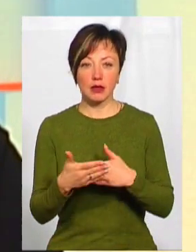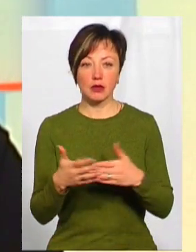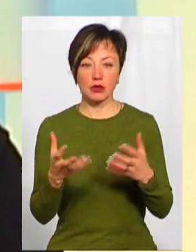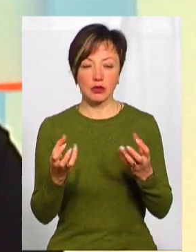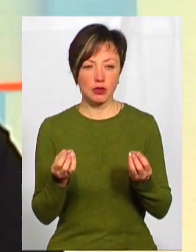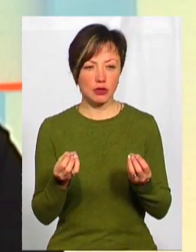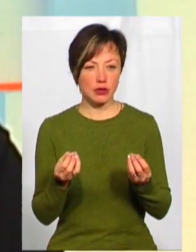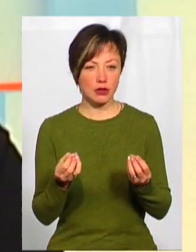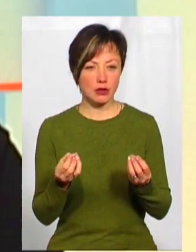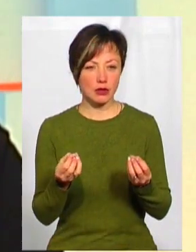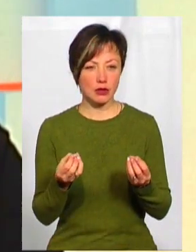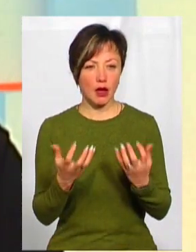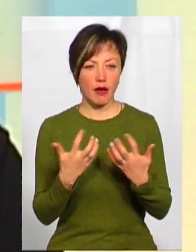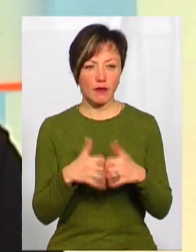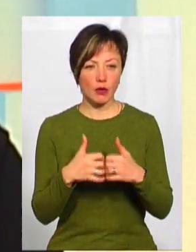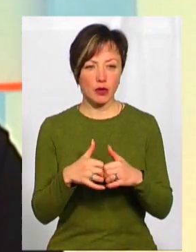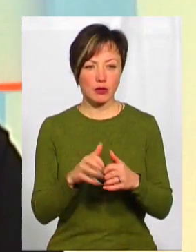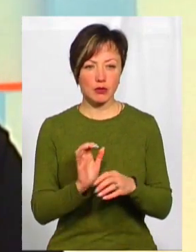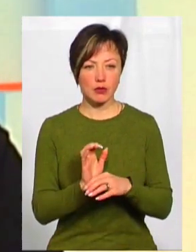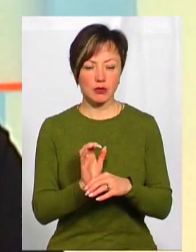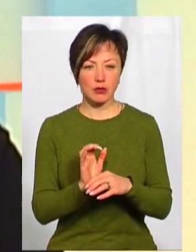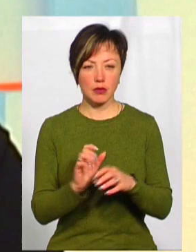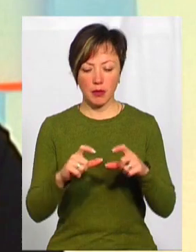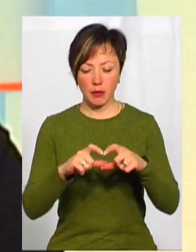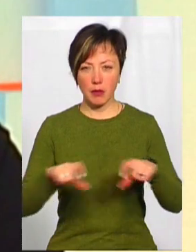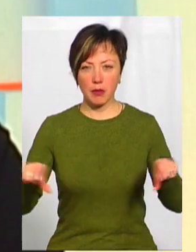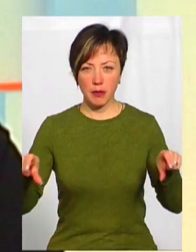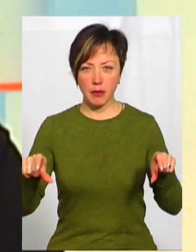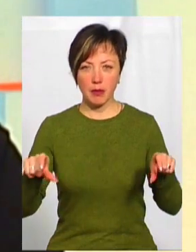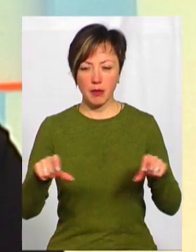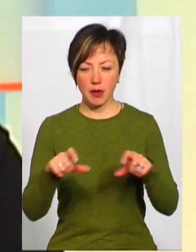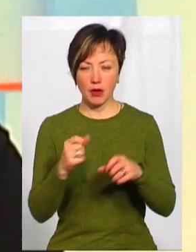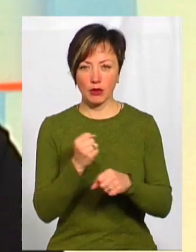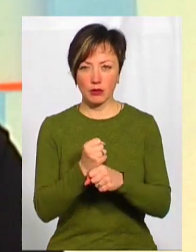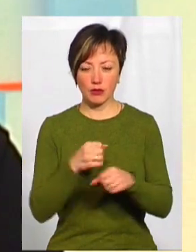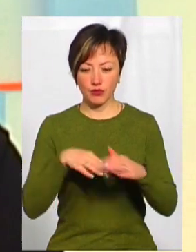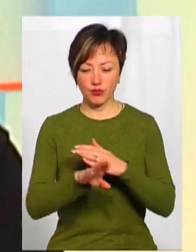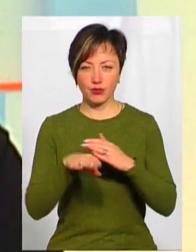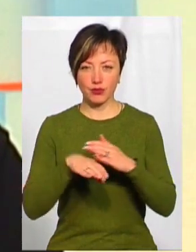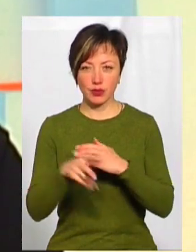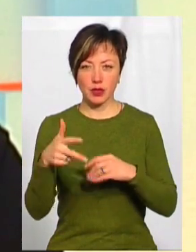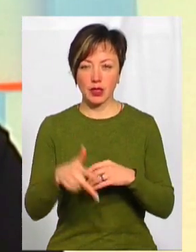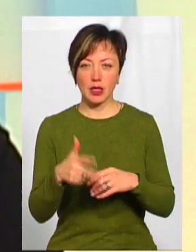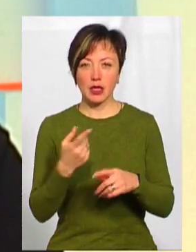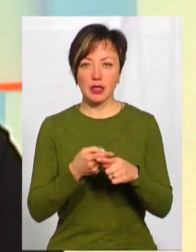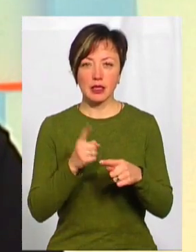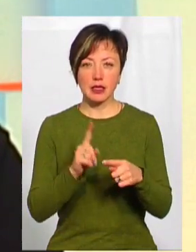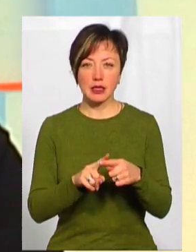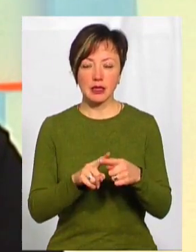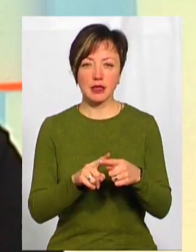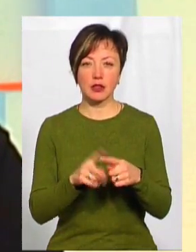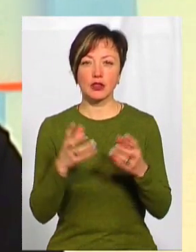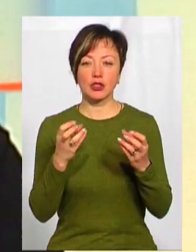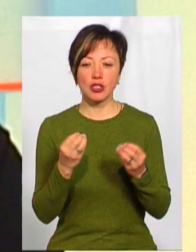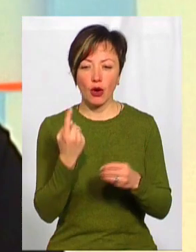молотка автоматичний пристрій для подачі бірок біля 3 тисяч. Сам мобільний термопринтер може